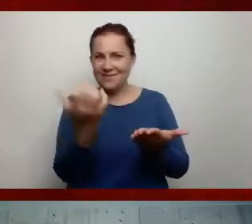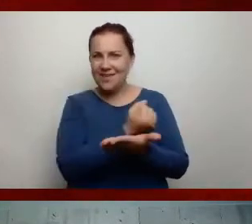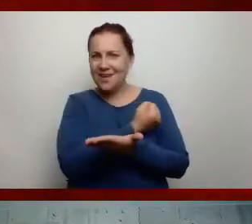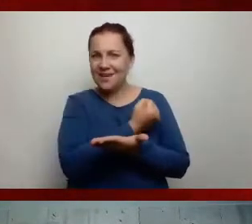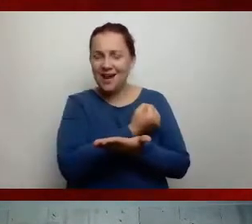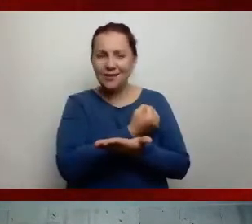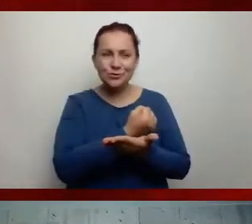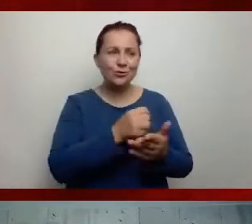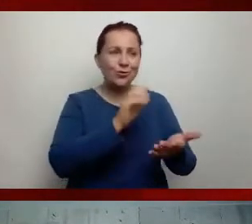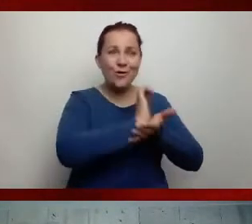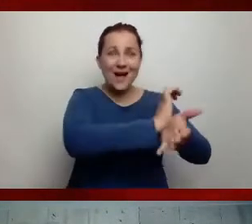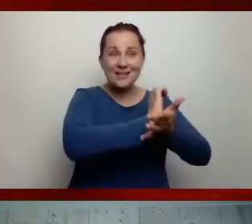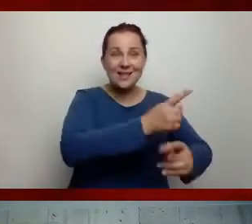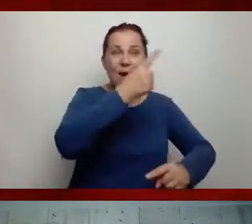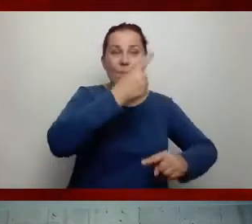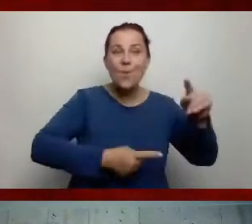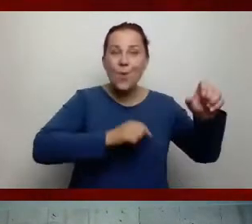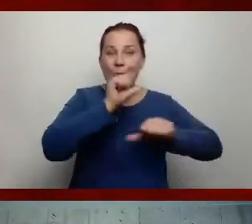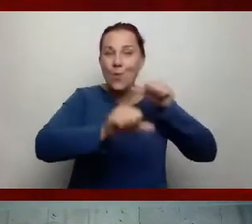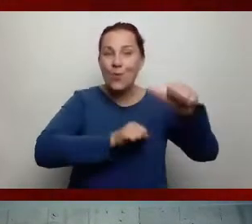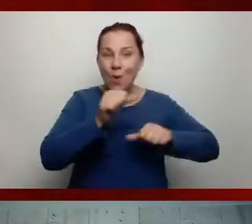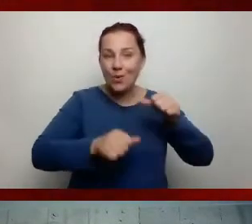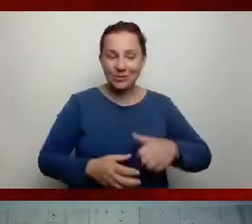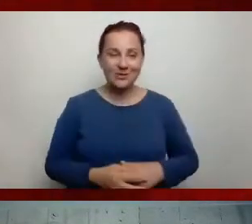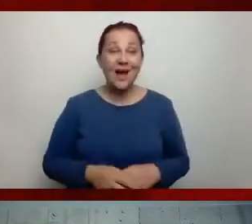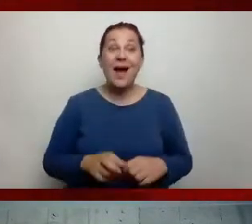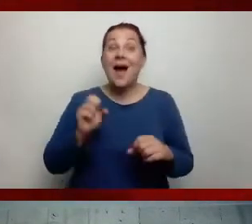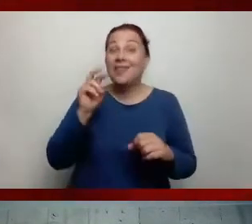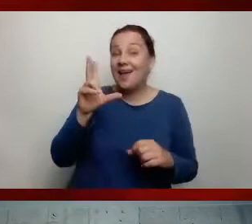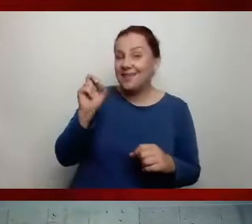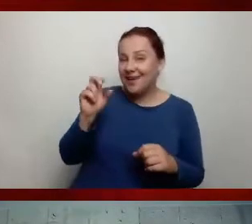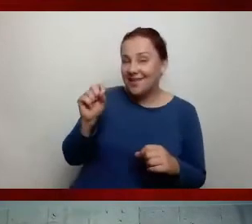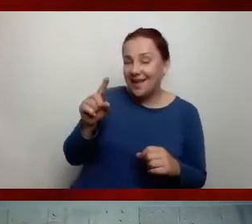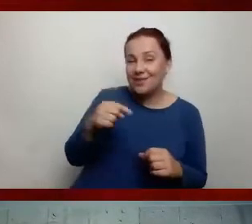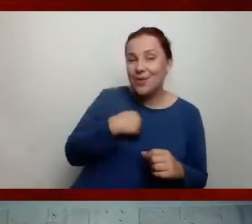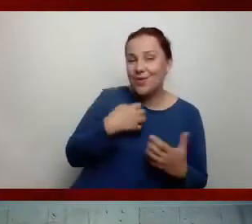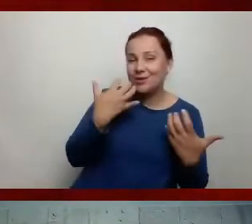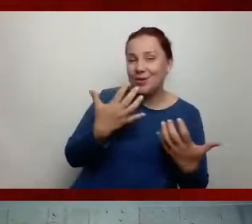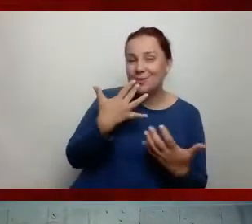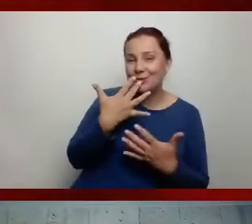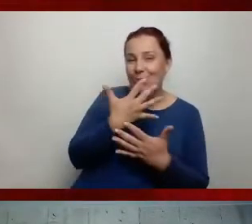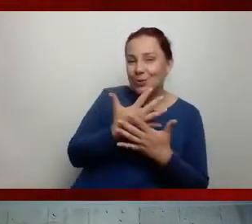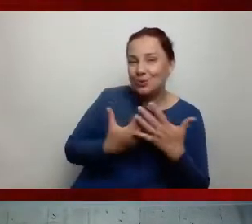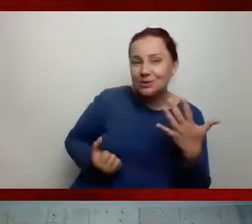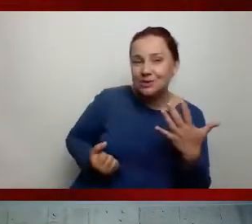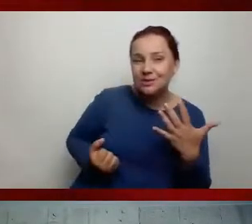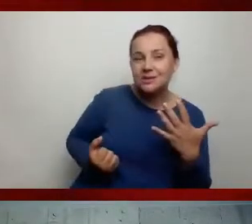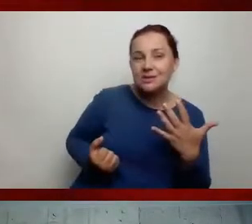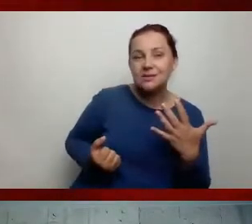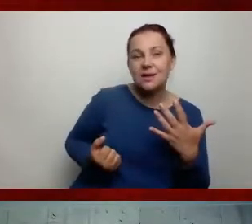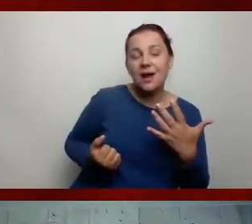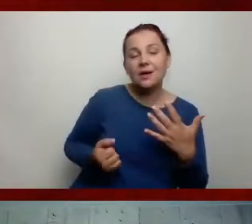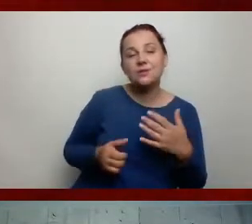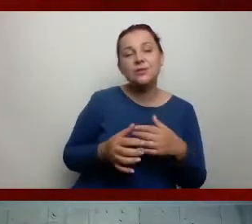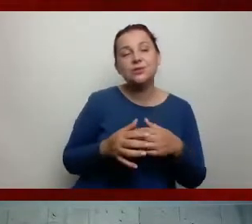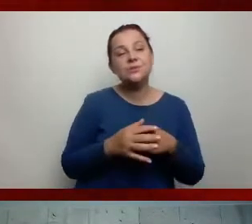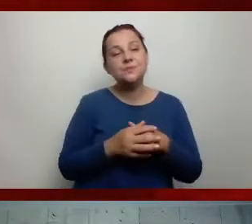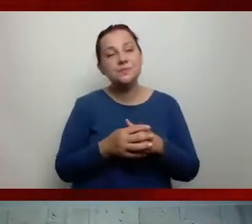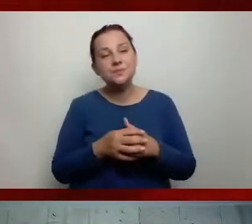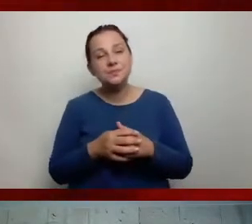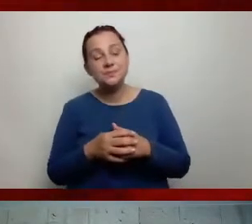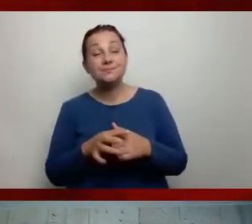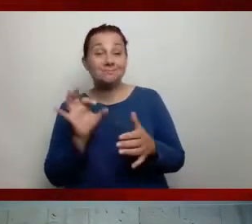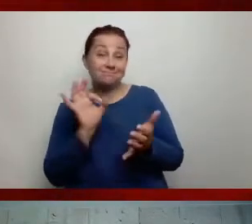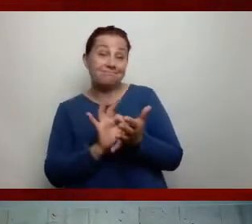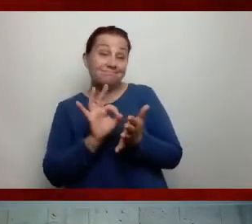półrocznik Witkacy, bieżący numer. Tak, to chciałem właśnie tutaj może skorzystać z tej